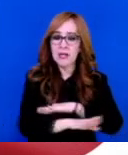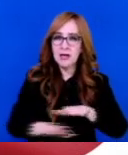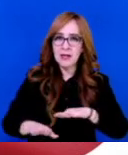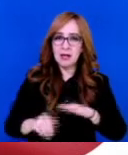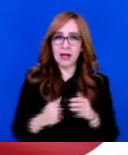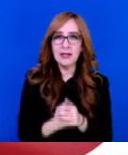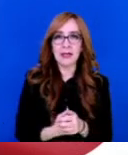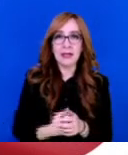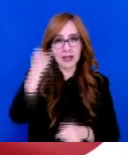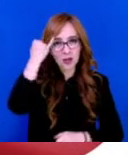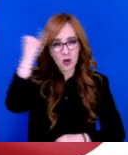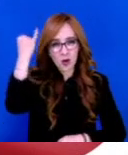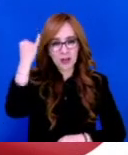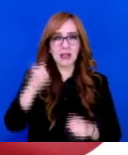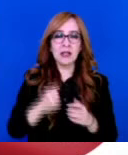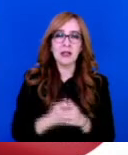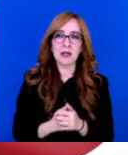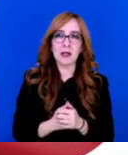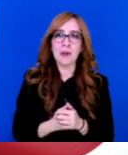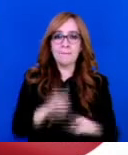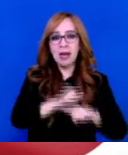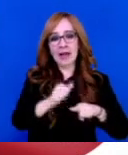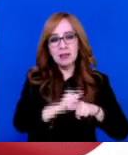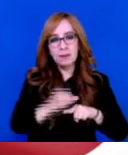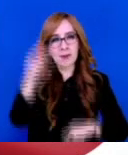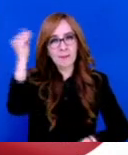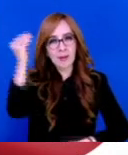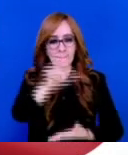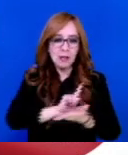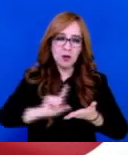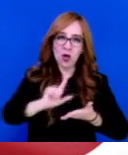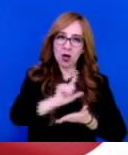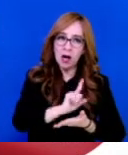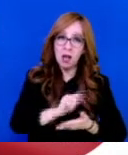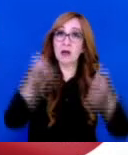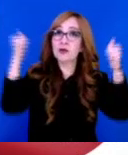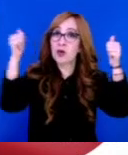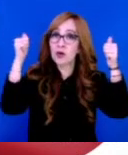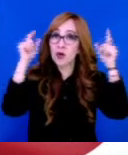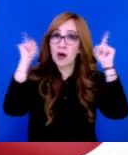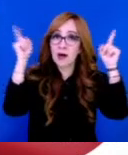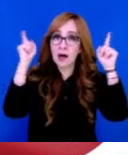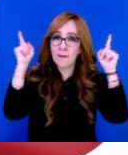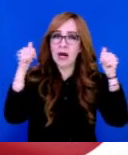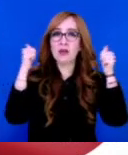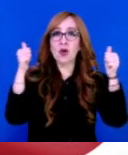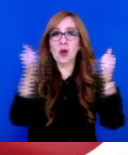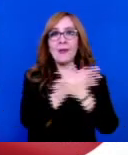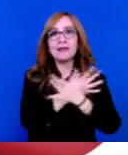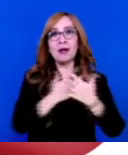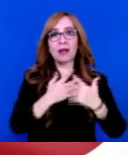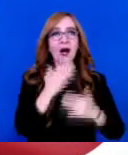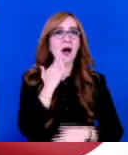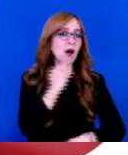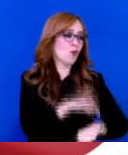ideologi, melatih pemimpin lokal, tokoh agama, tokoh masyarakat, dan tokoh perempuan. Waktunya habis,